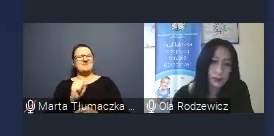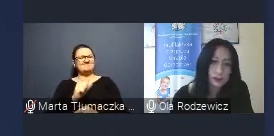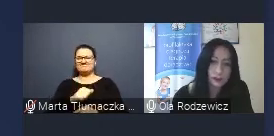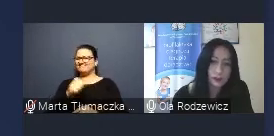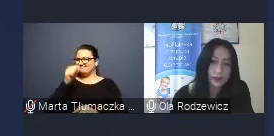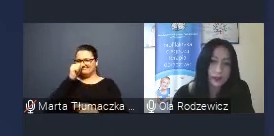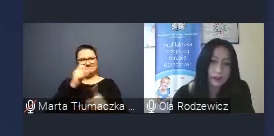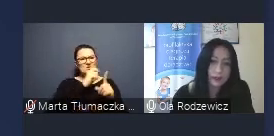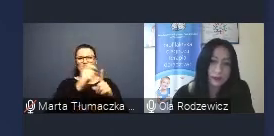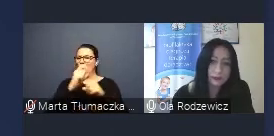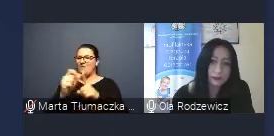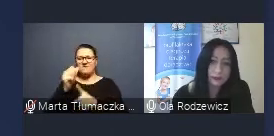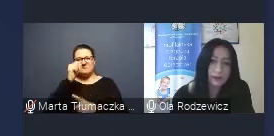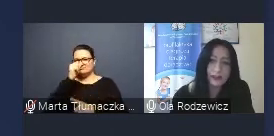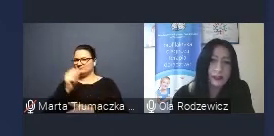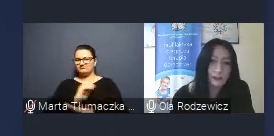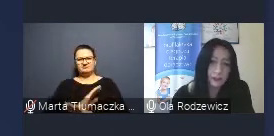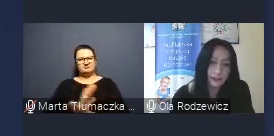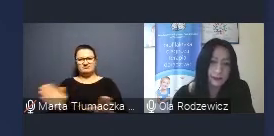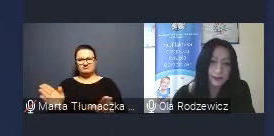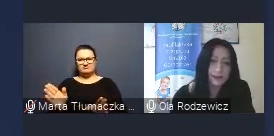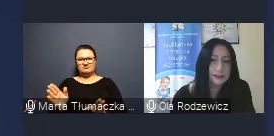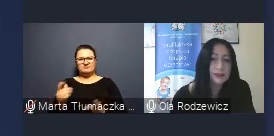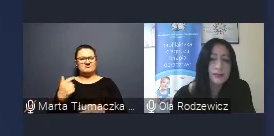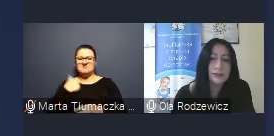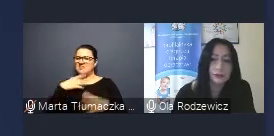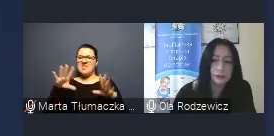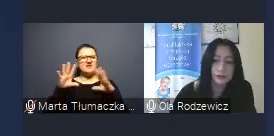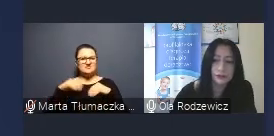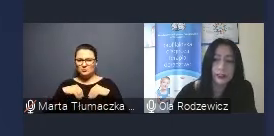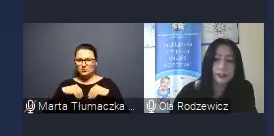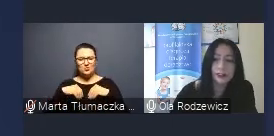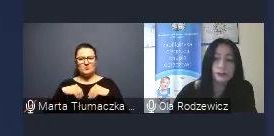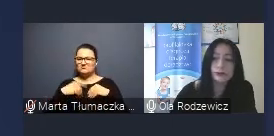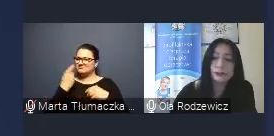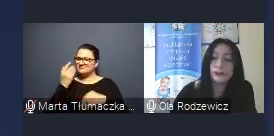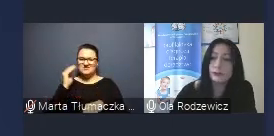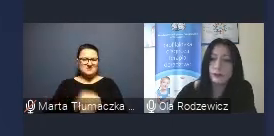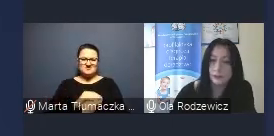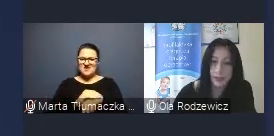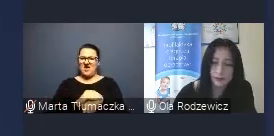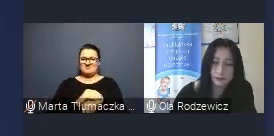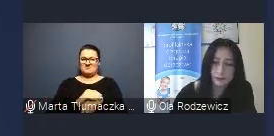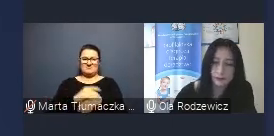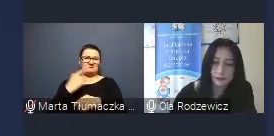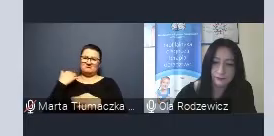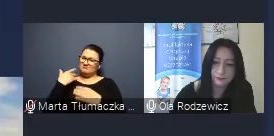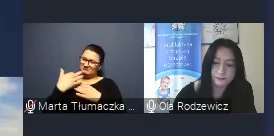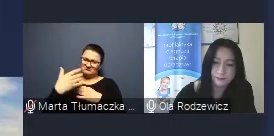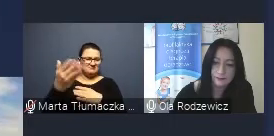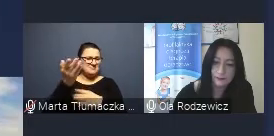są rzeczy, w których ja nie mam akceptacji i nie mam zgody i na to nigdy nie będę miała